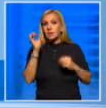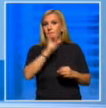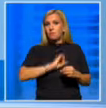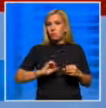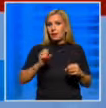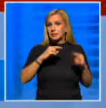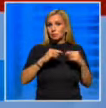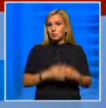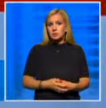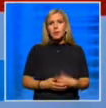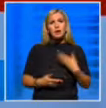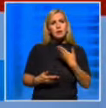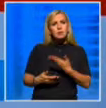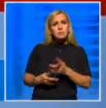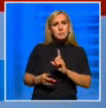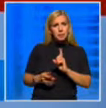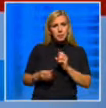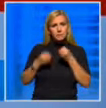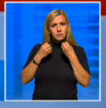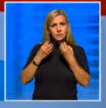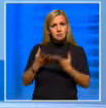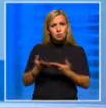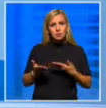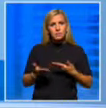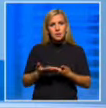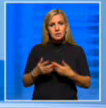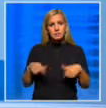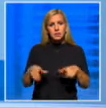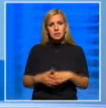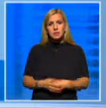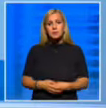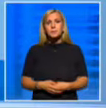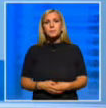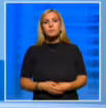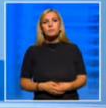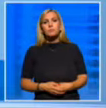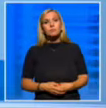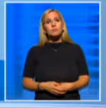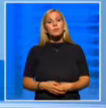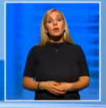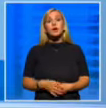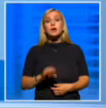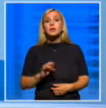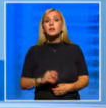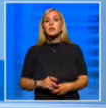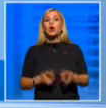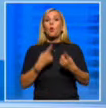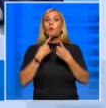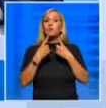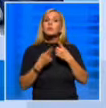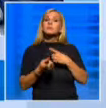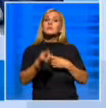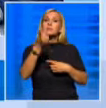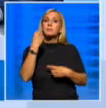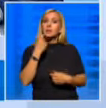било приемливо. И с ваш председател на парламента нямахте никаква възможност да вляза в зала. Кой е наш председател на парламента? И Никола Минчев не беше ли? Не, говорим за миналата година. А ви говорите за